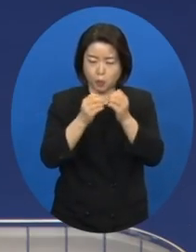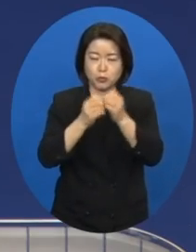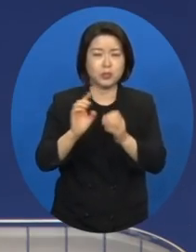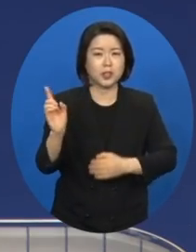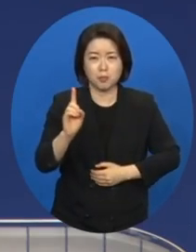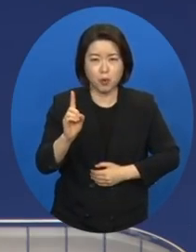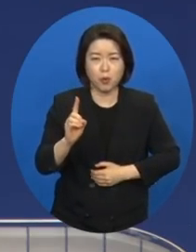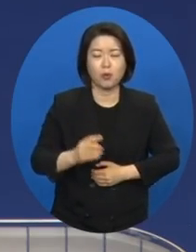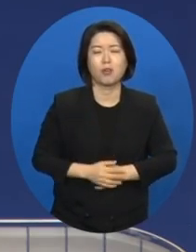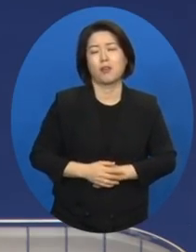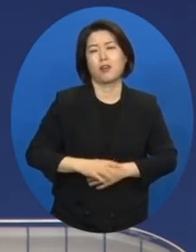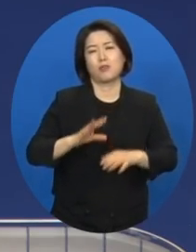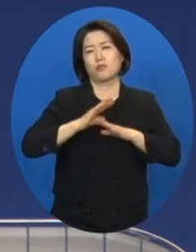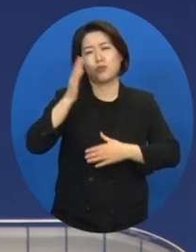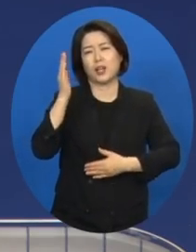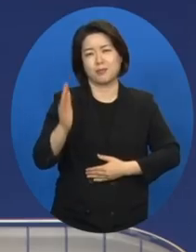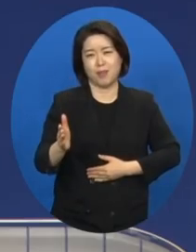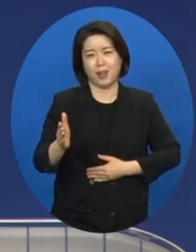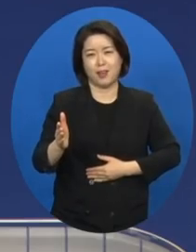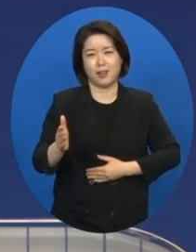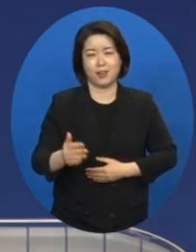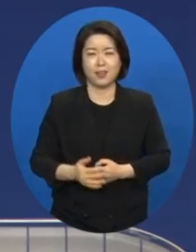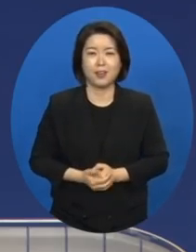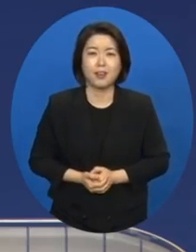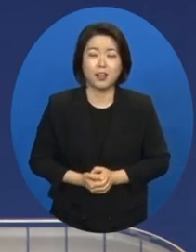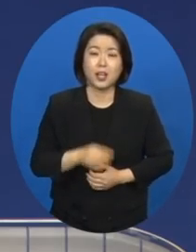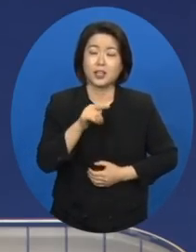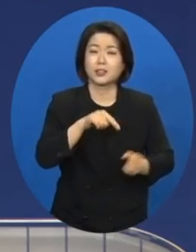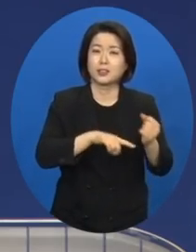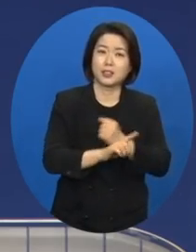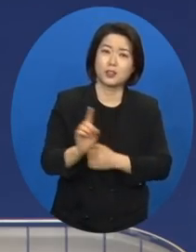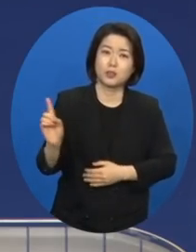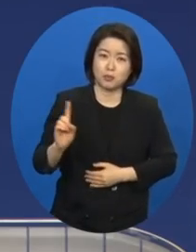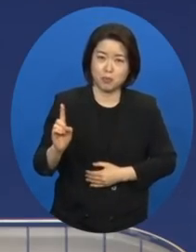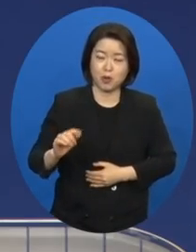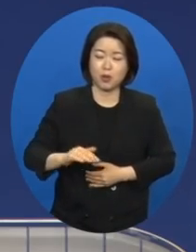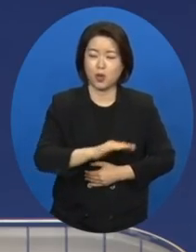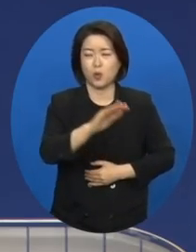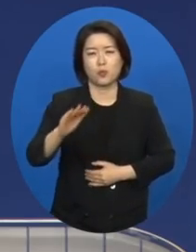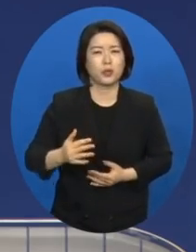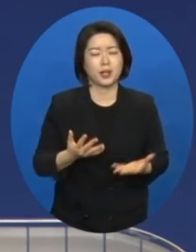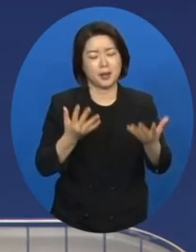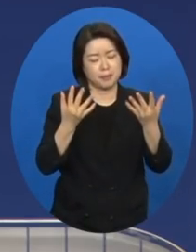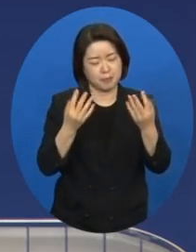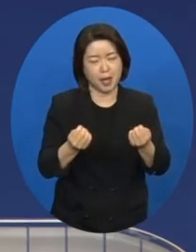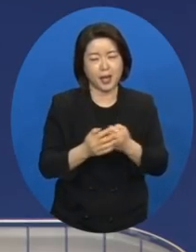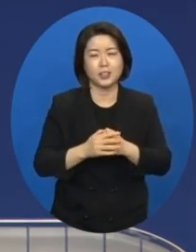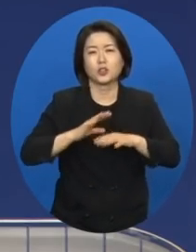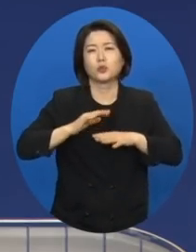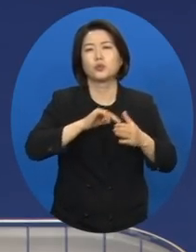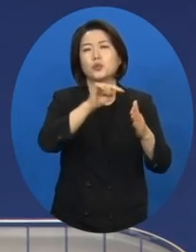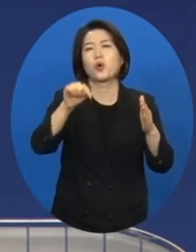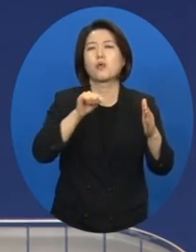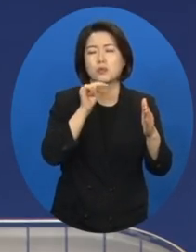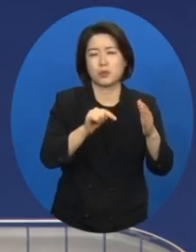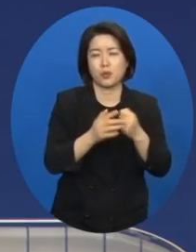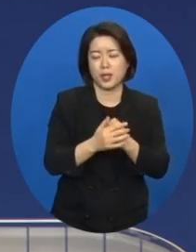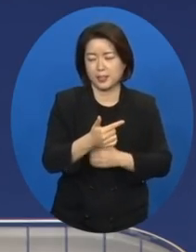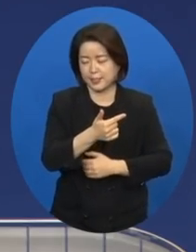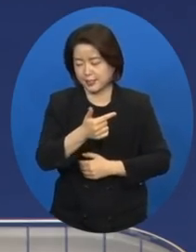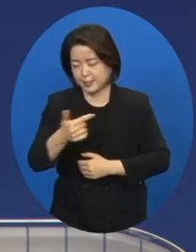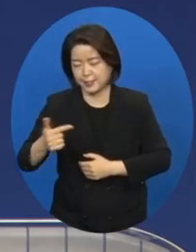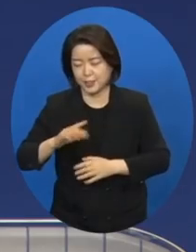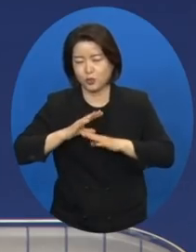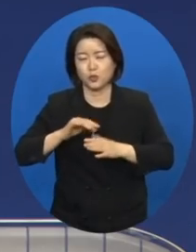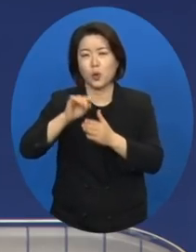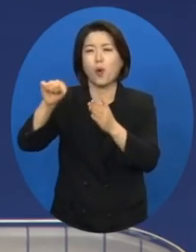겁니다. 두려워하지 말라는 거예요. 그 이유는 우리가 너무나 많은 두려움 속에, 큰 두려움 속에